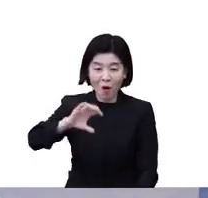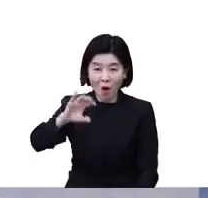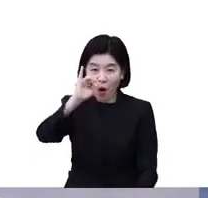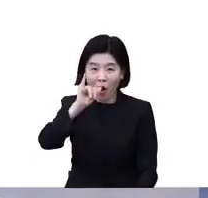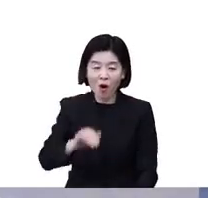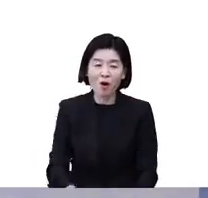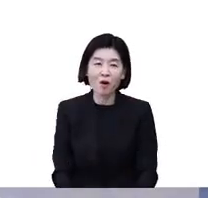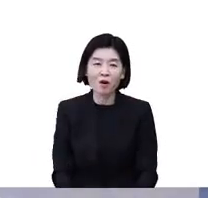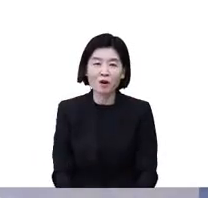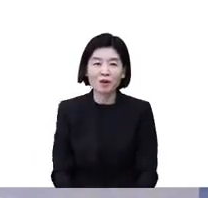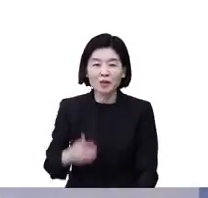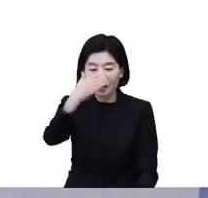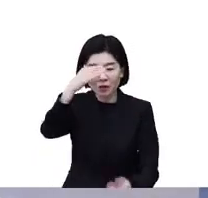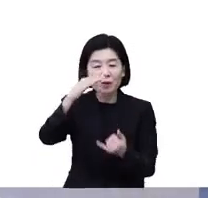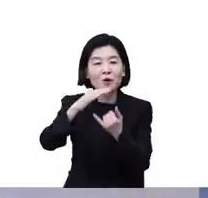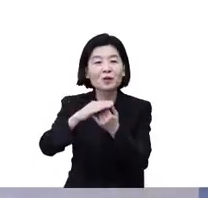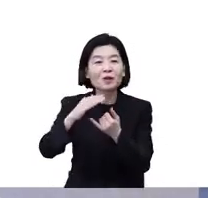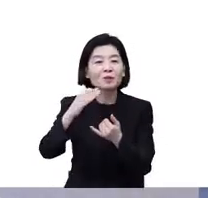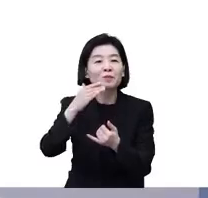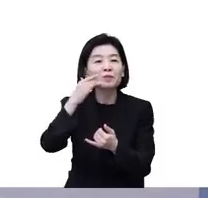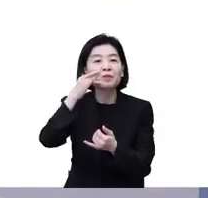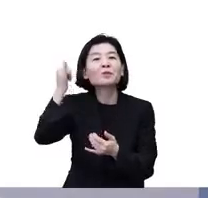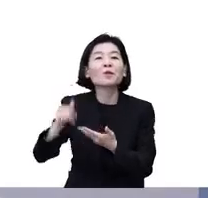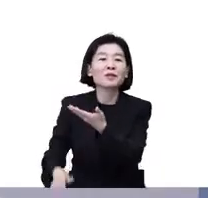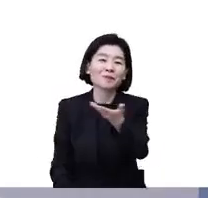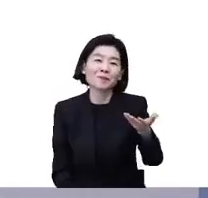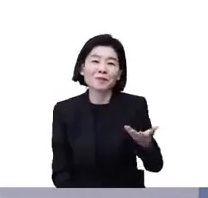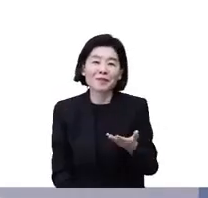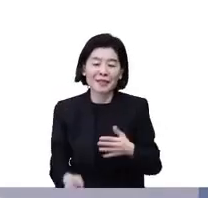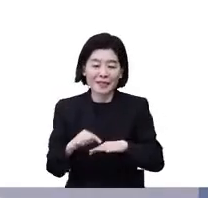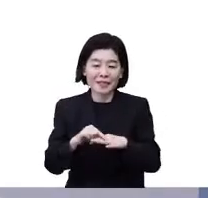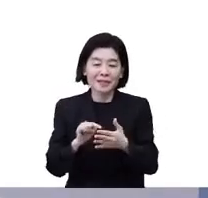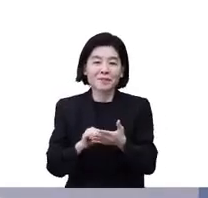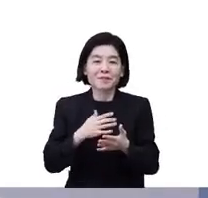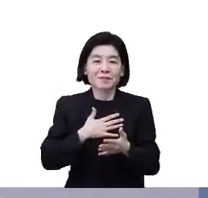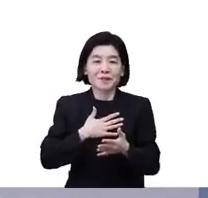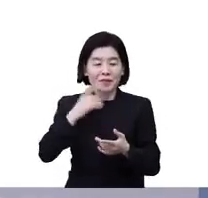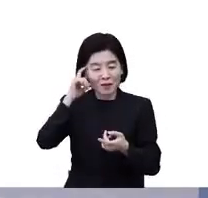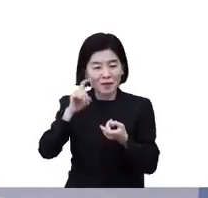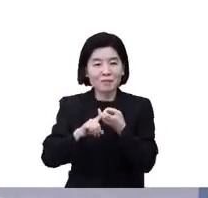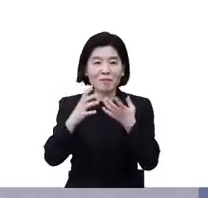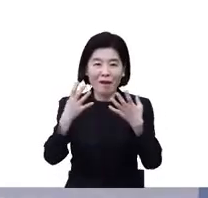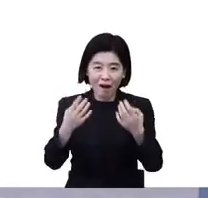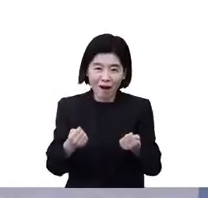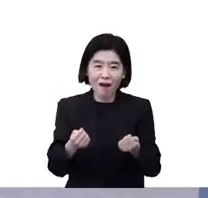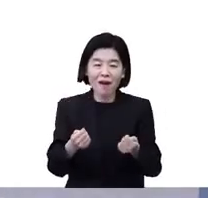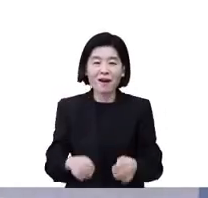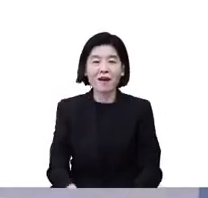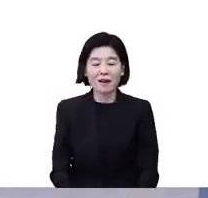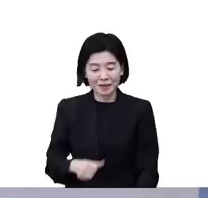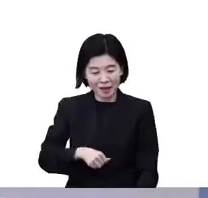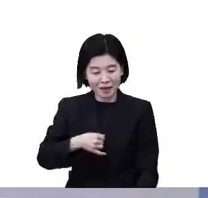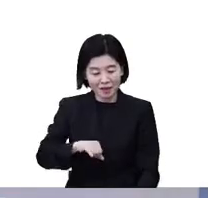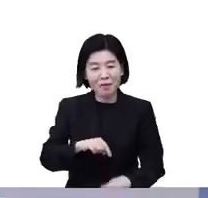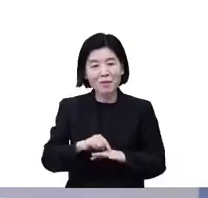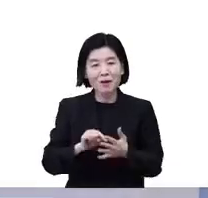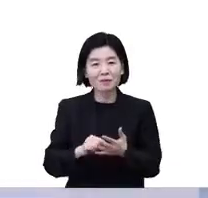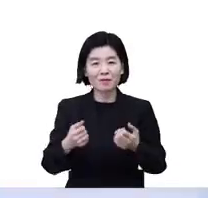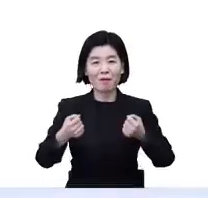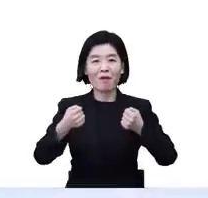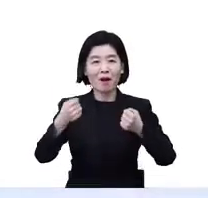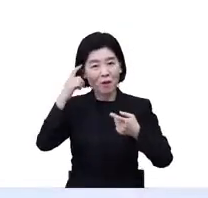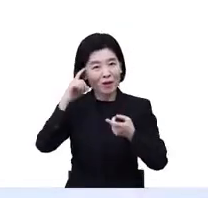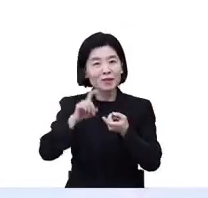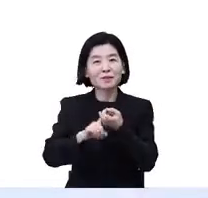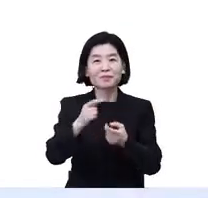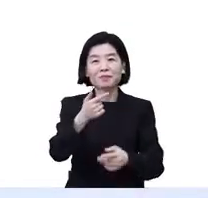서울특별시 청소년 우리 학부모님들께서는 워낙에 또 이 심리에 대한 관심도 많으시고 우리 아이들의 마음 건강에 대한